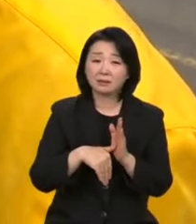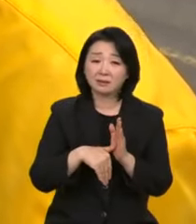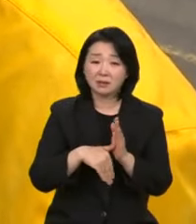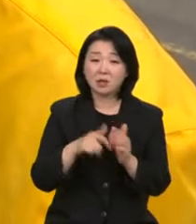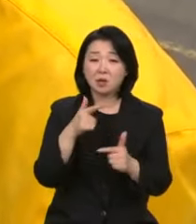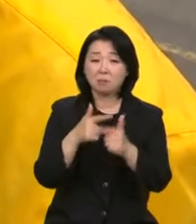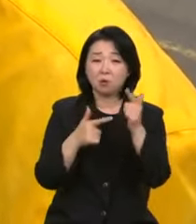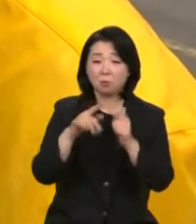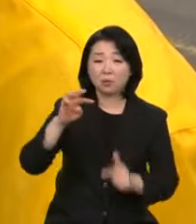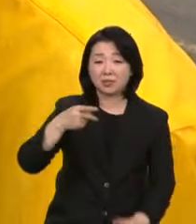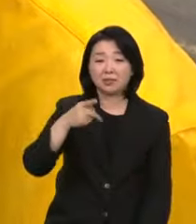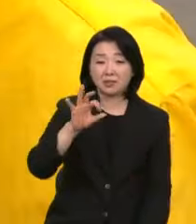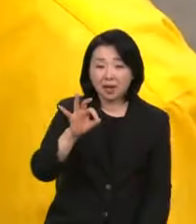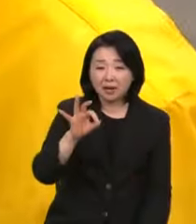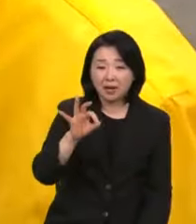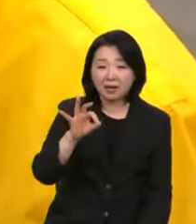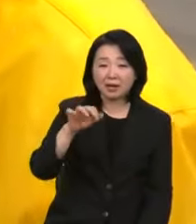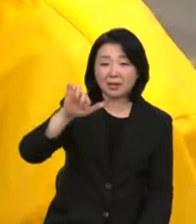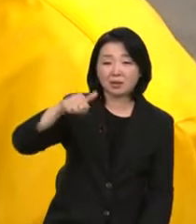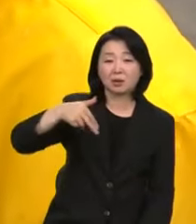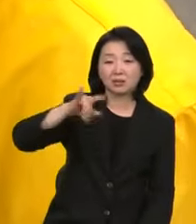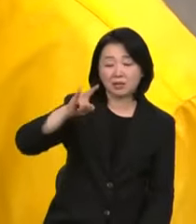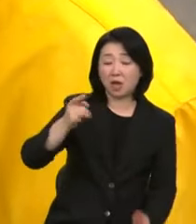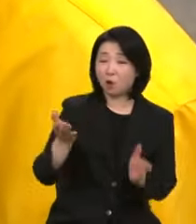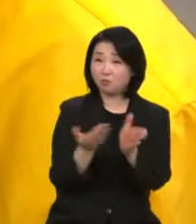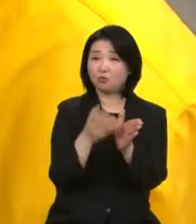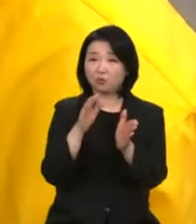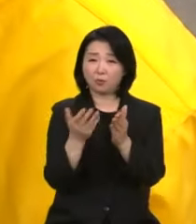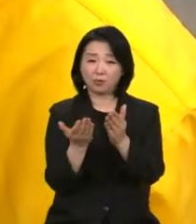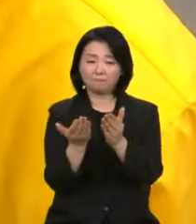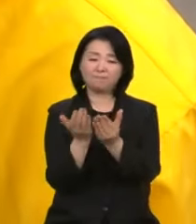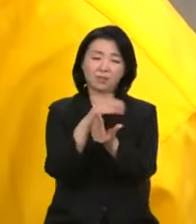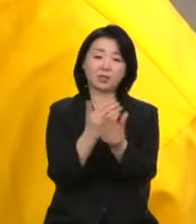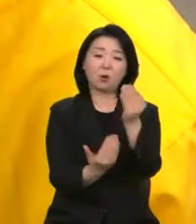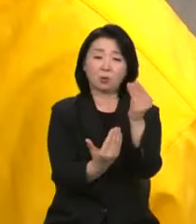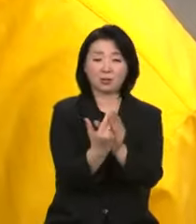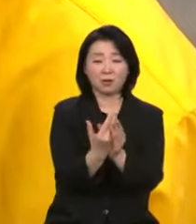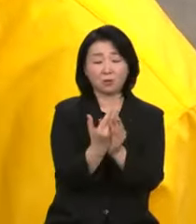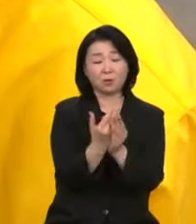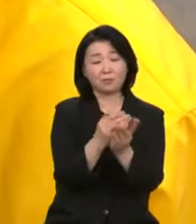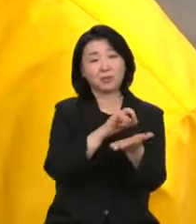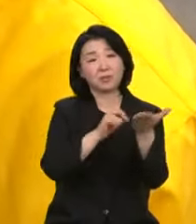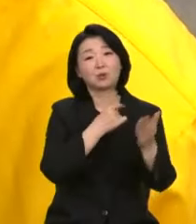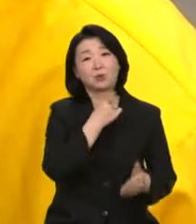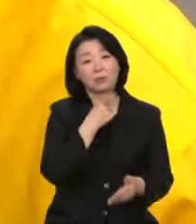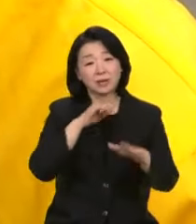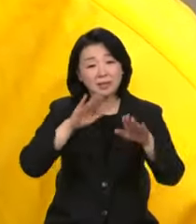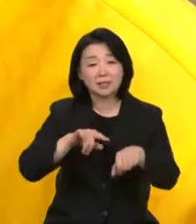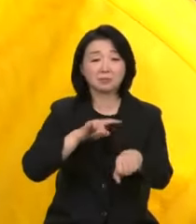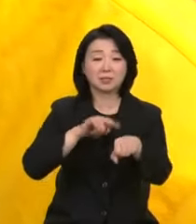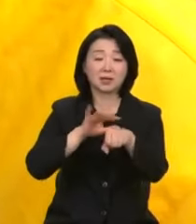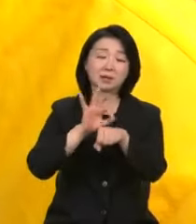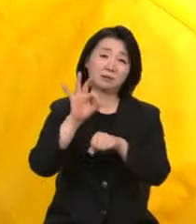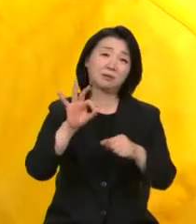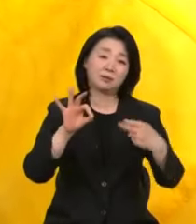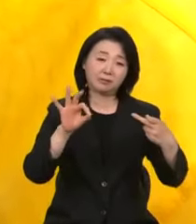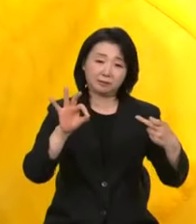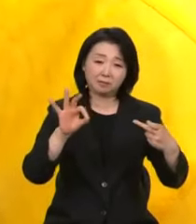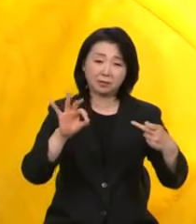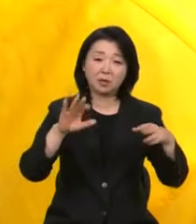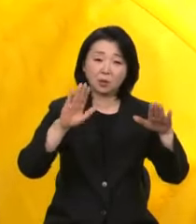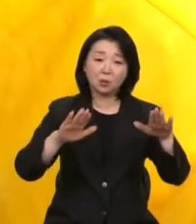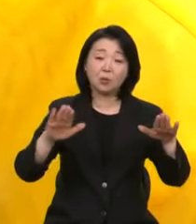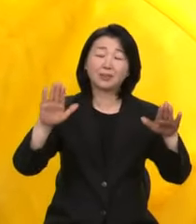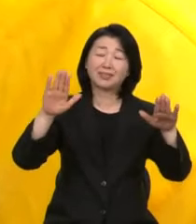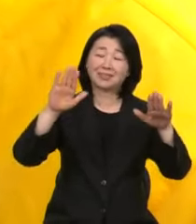목포 신앙 철제부두 세월호를 기록합니다. 현재 시간 10시 12분. 오늘